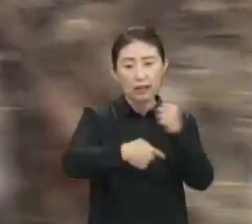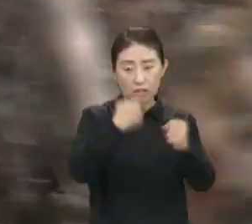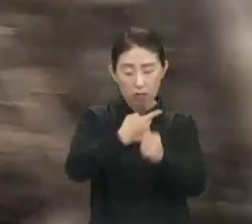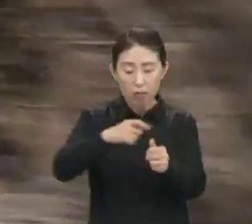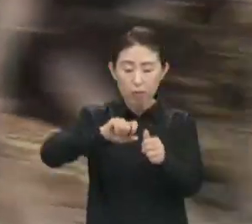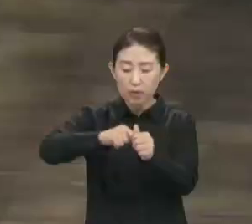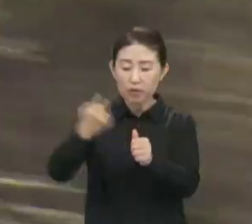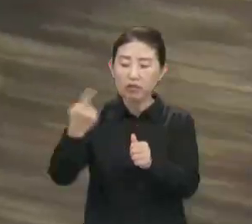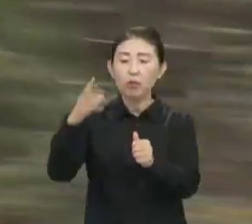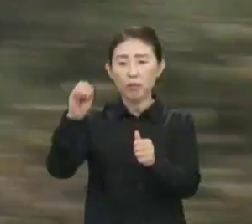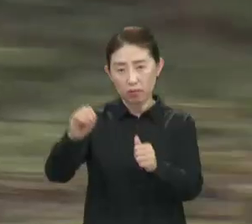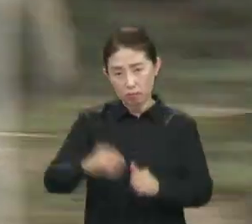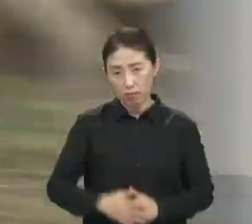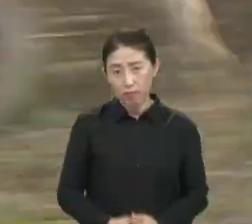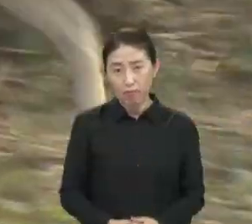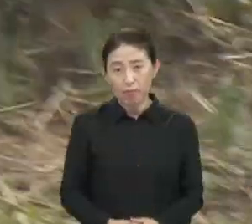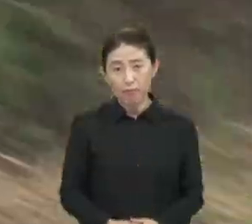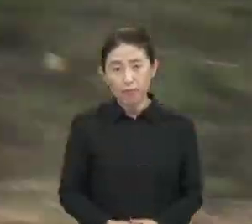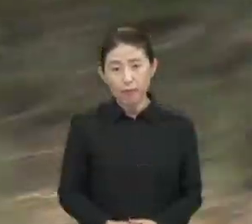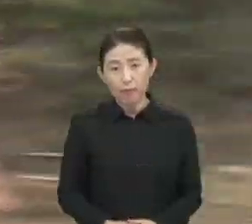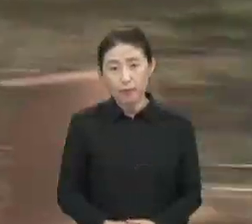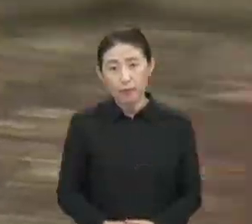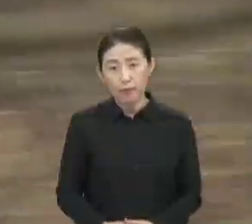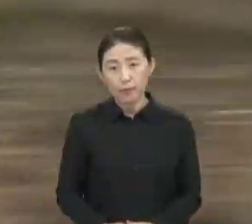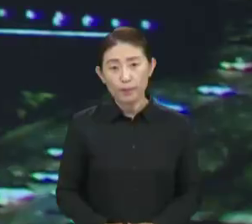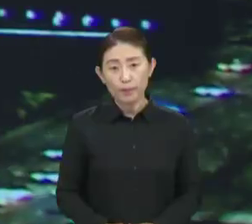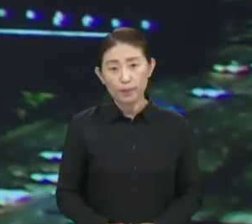이하의 벌금에 처해질 수 있습니다.